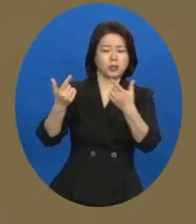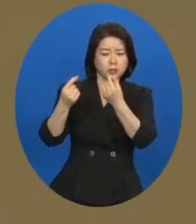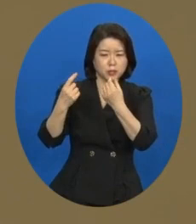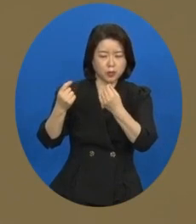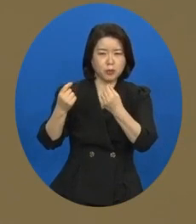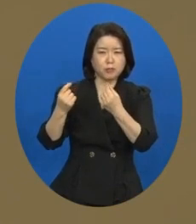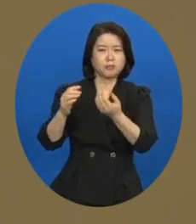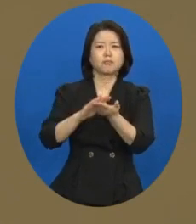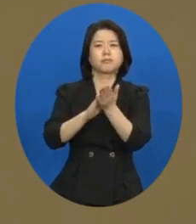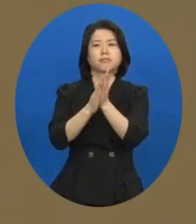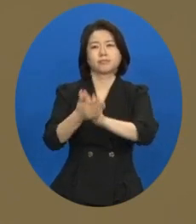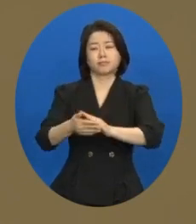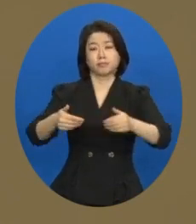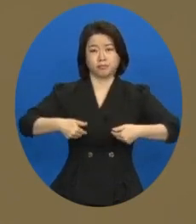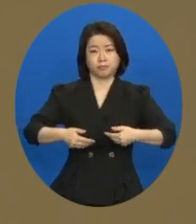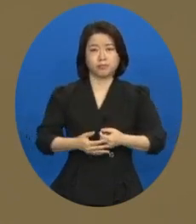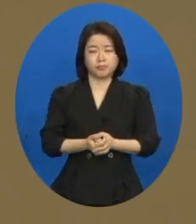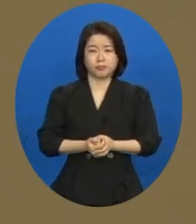합니다.